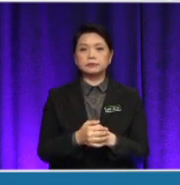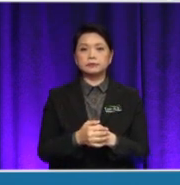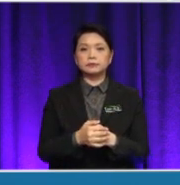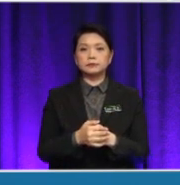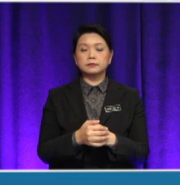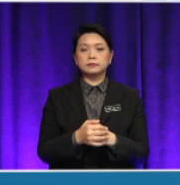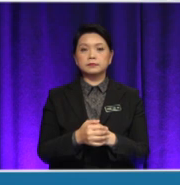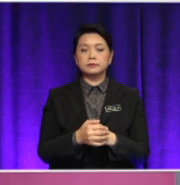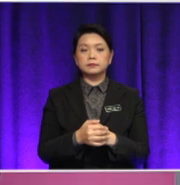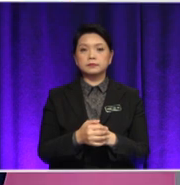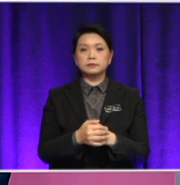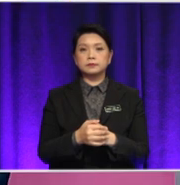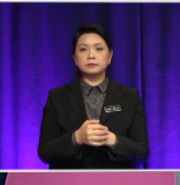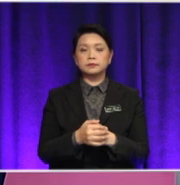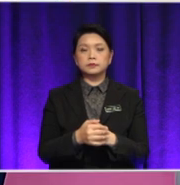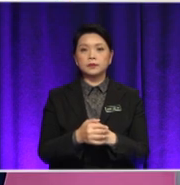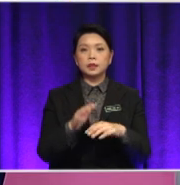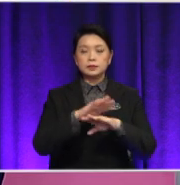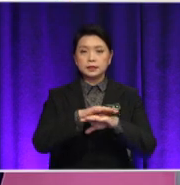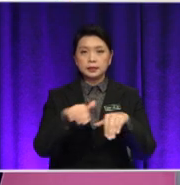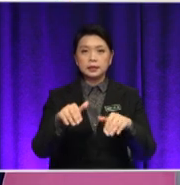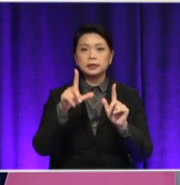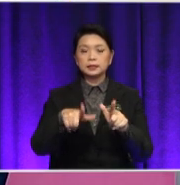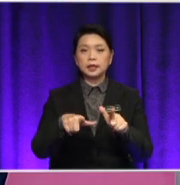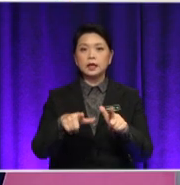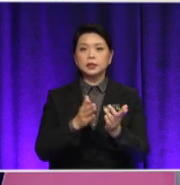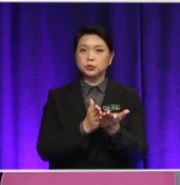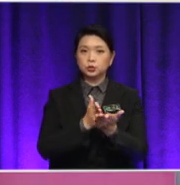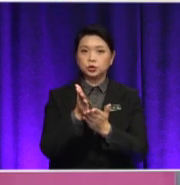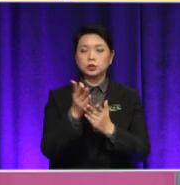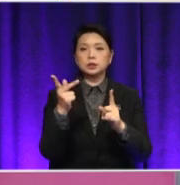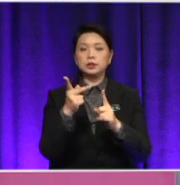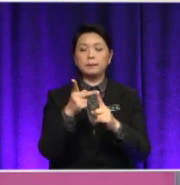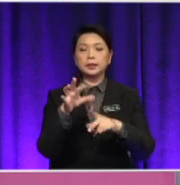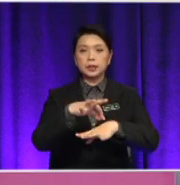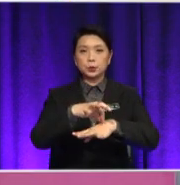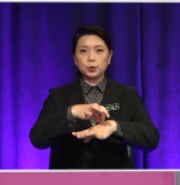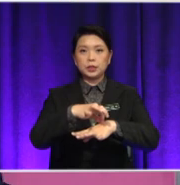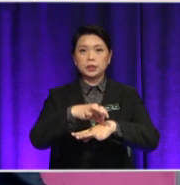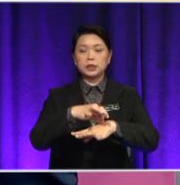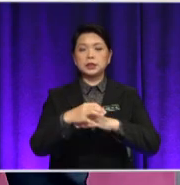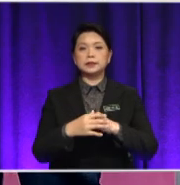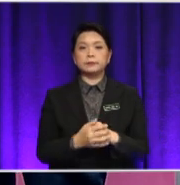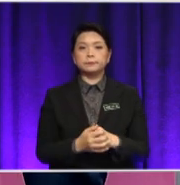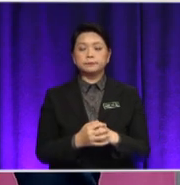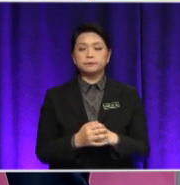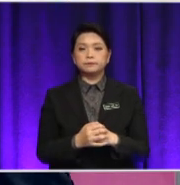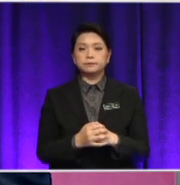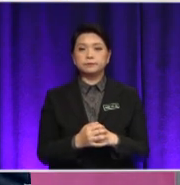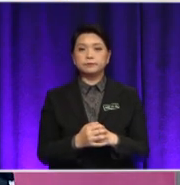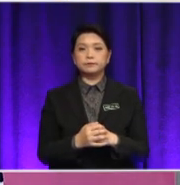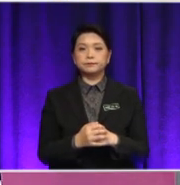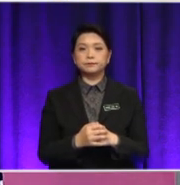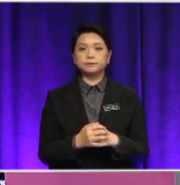basah. Jangan letak terus kepada kulit. Pastikan beralas. Kemudian